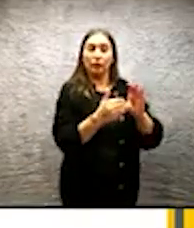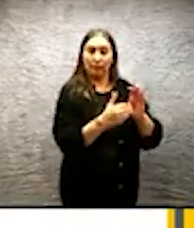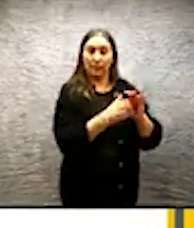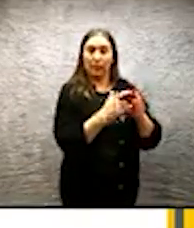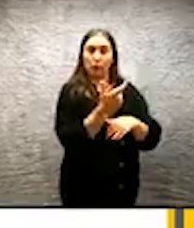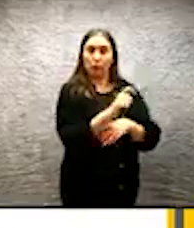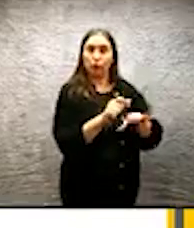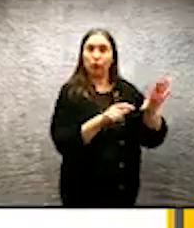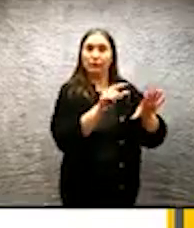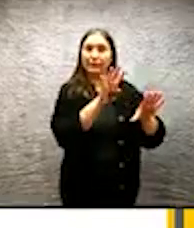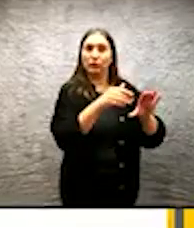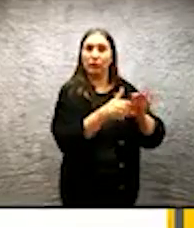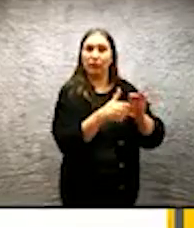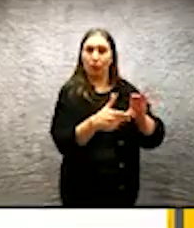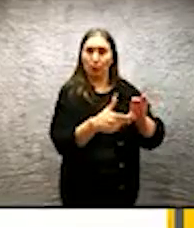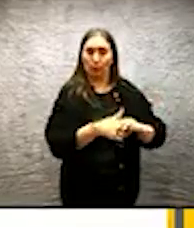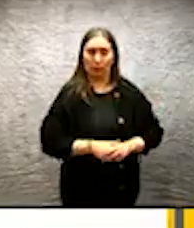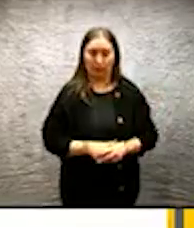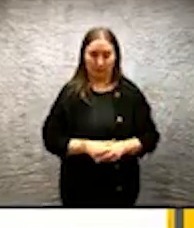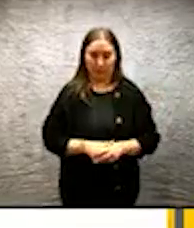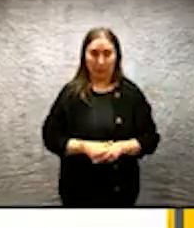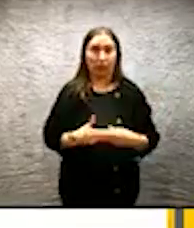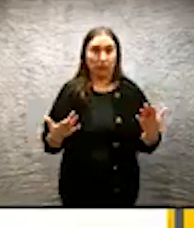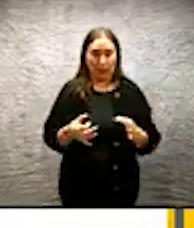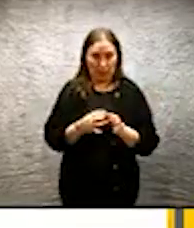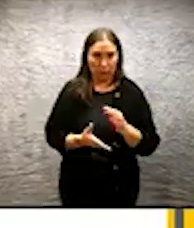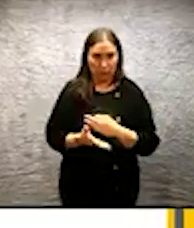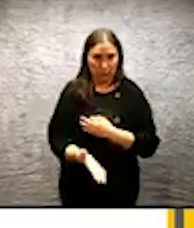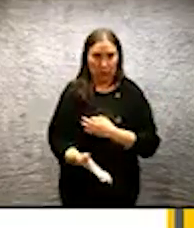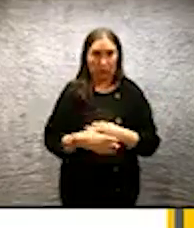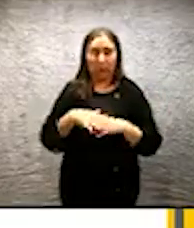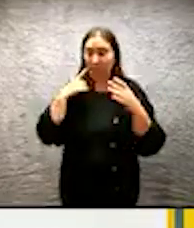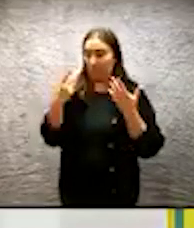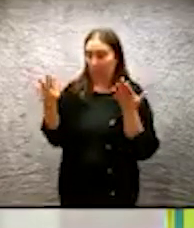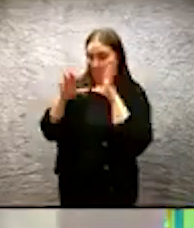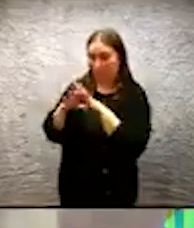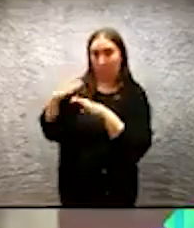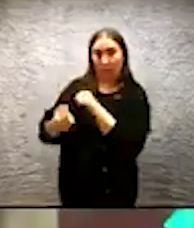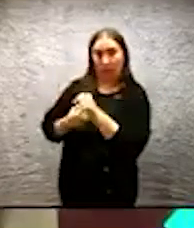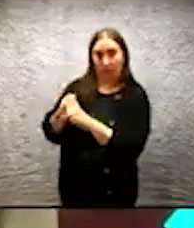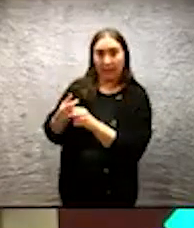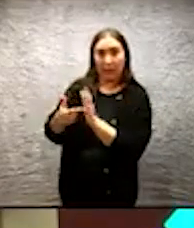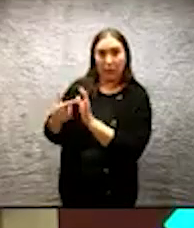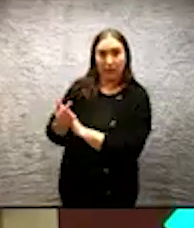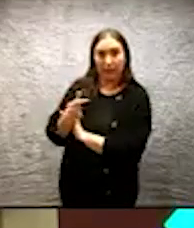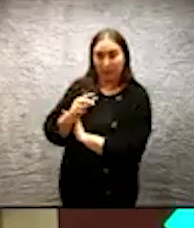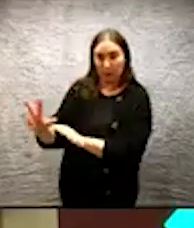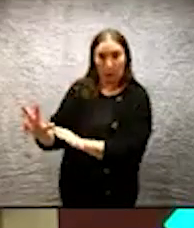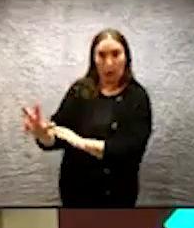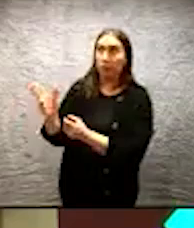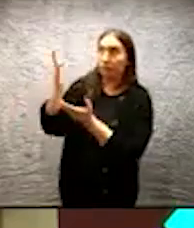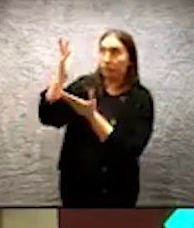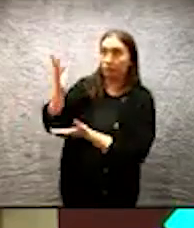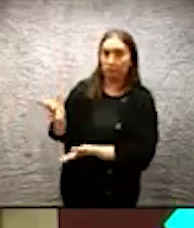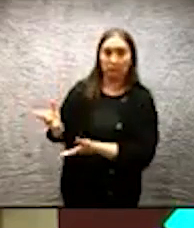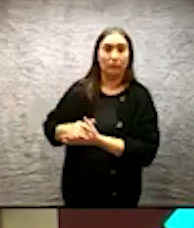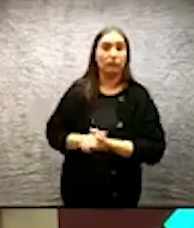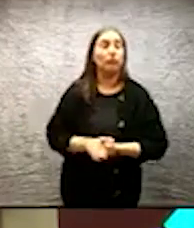269 619,78 €. En conséquence, le résultat de clôture de l'exercice 2023 s'élève à